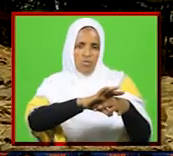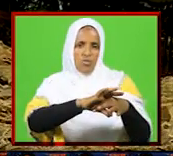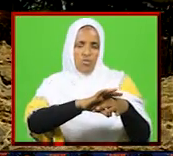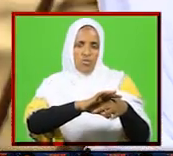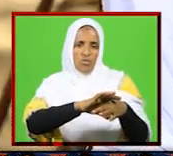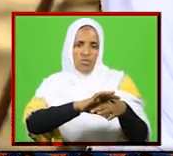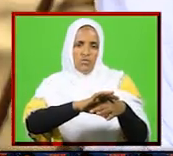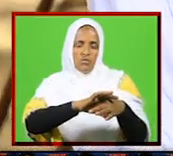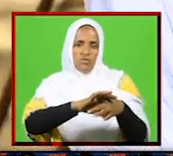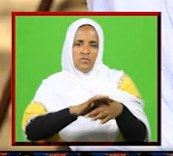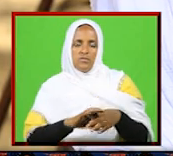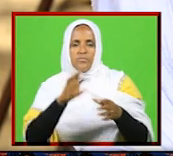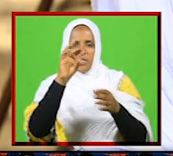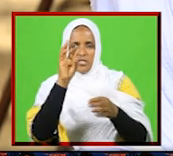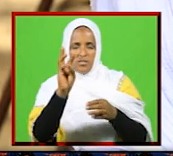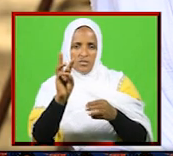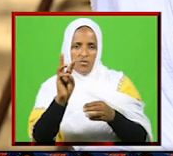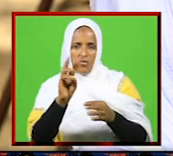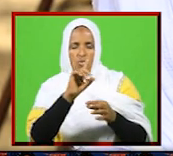እንግዲህ የተተከለው ያው